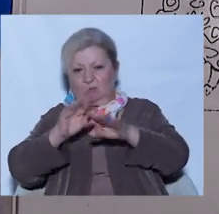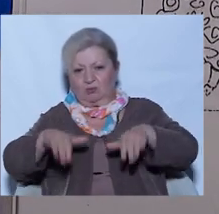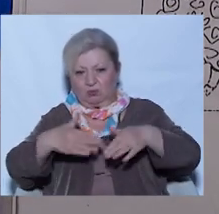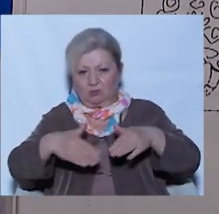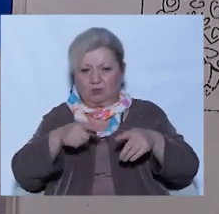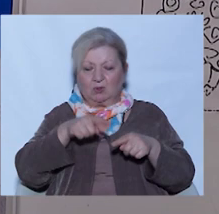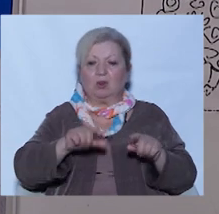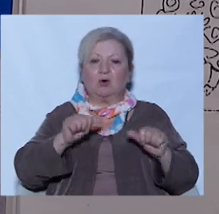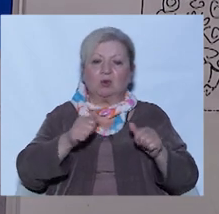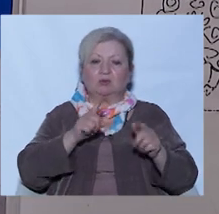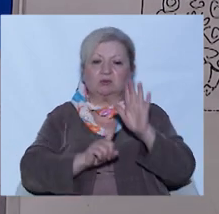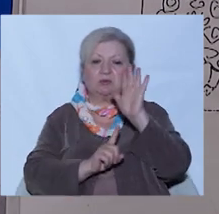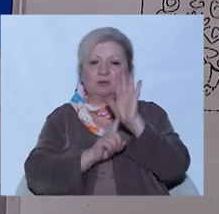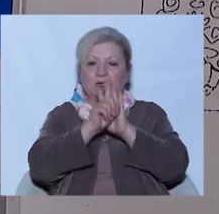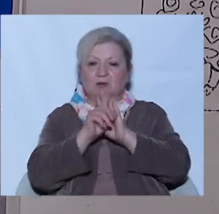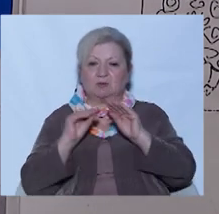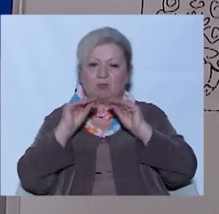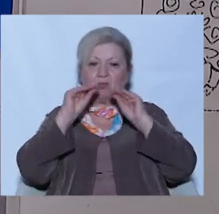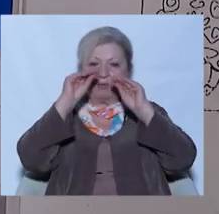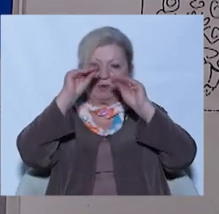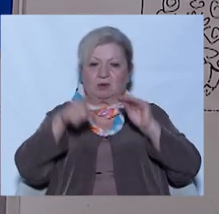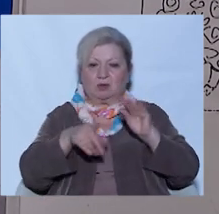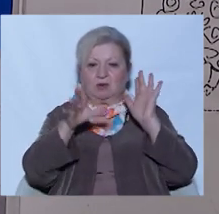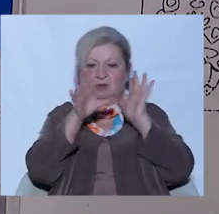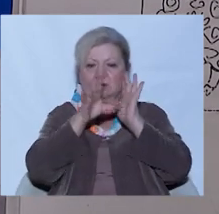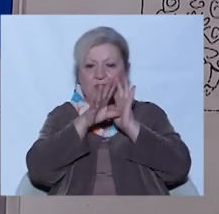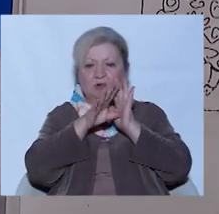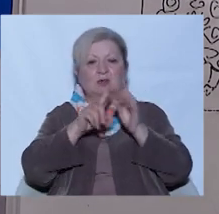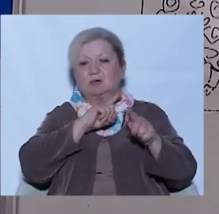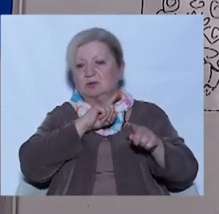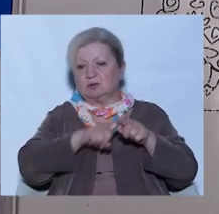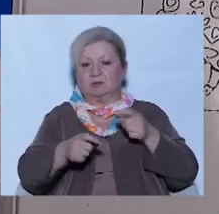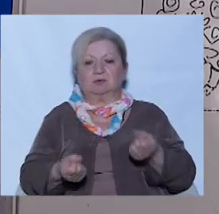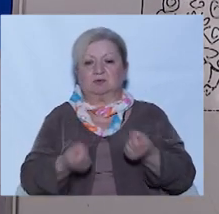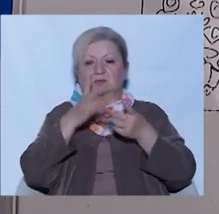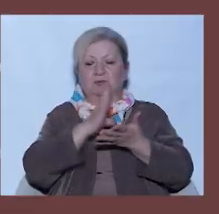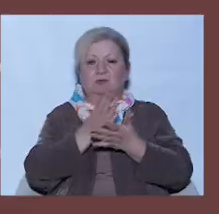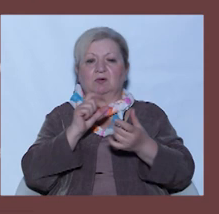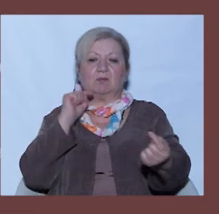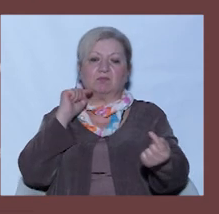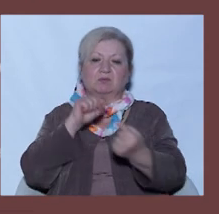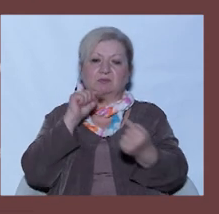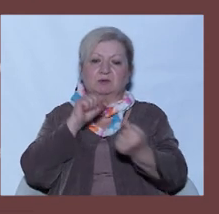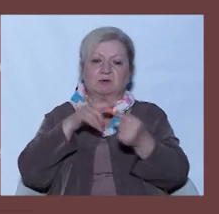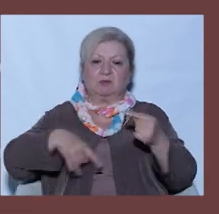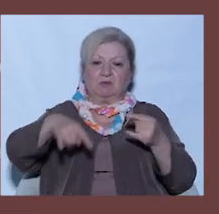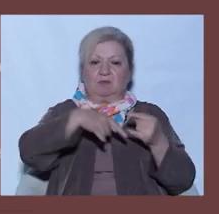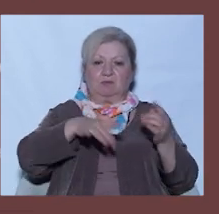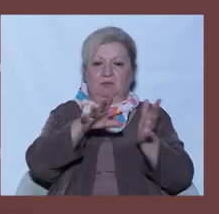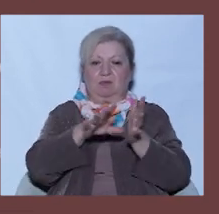კი დაიწყებს მომატებას დენი, მაშინვე წარმოიშვება საპირისპირო მაგნიტური ველი, რომელიც